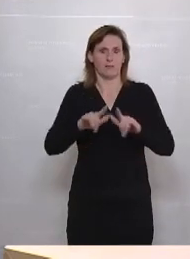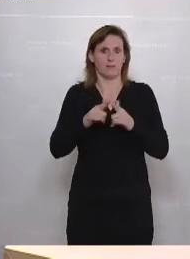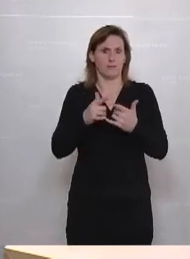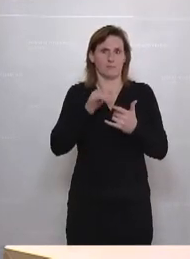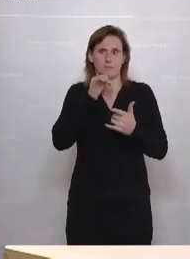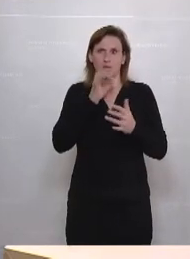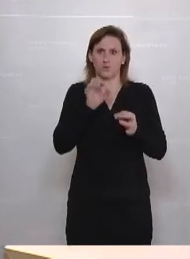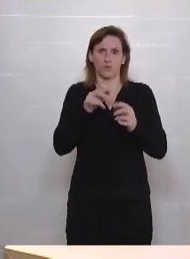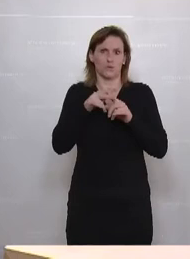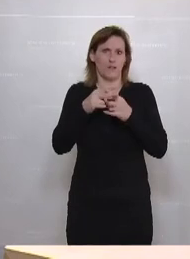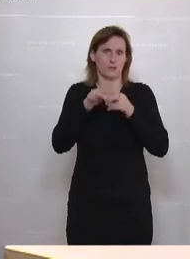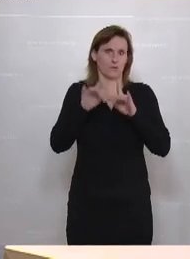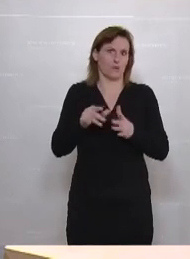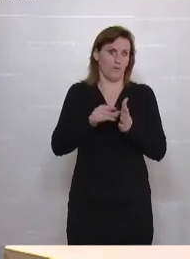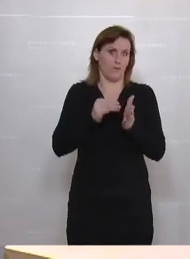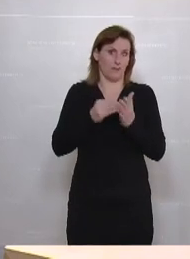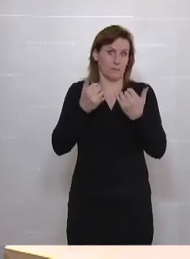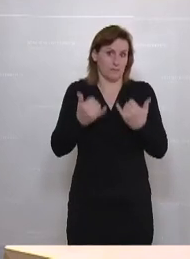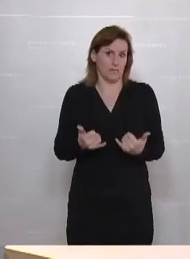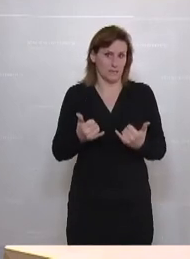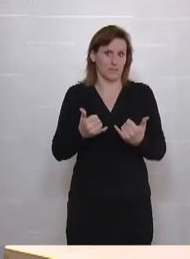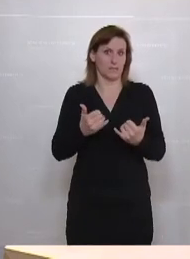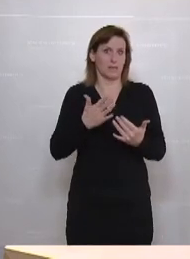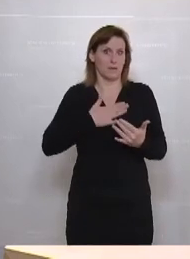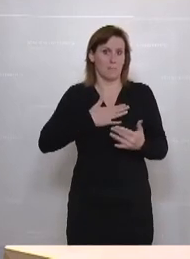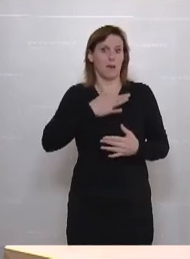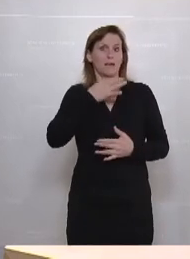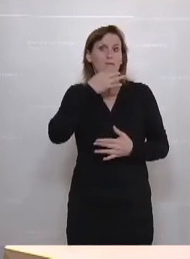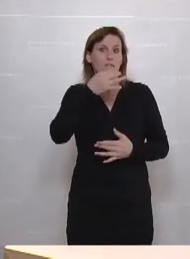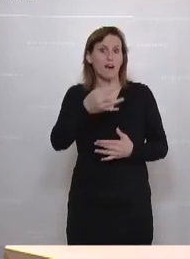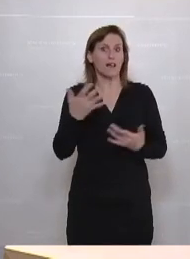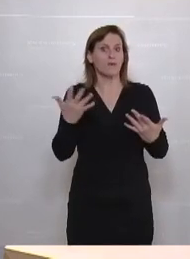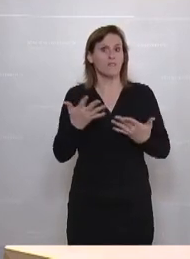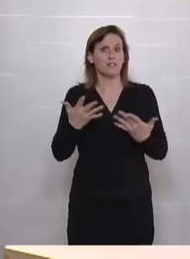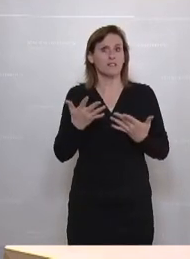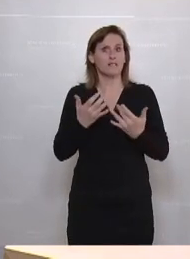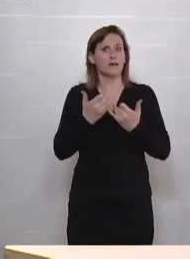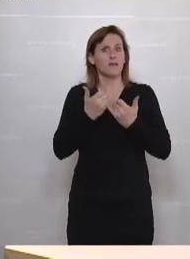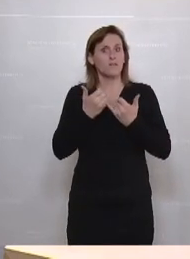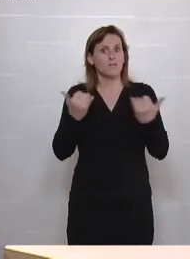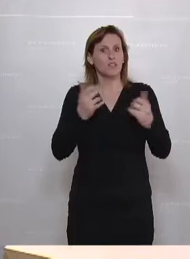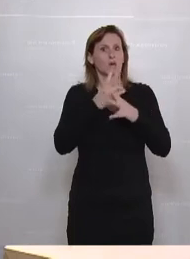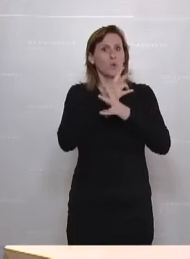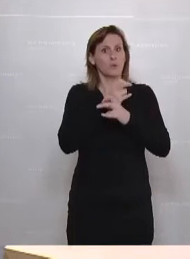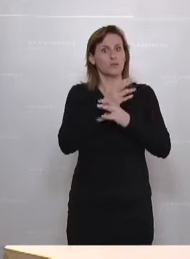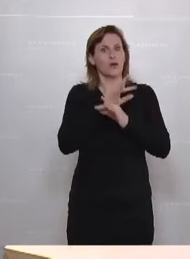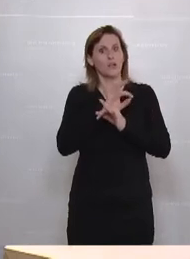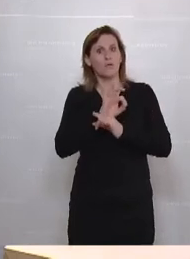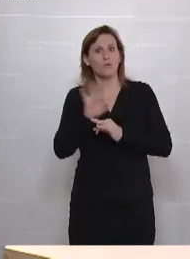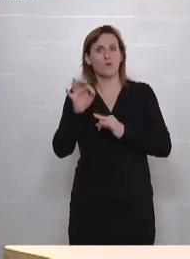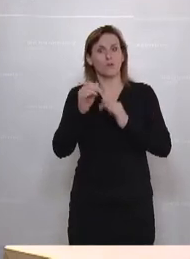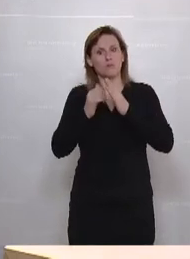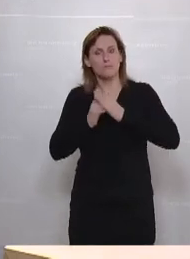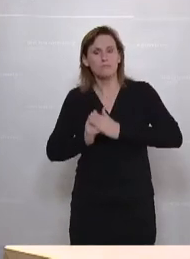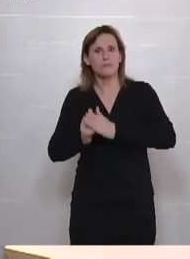Also jetzt einmal die grundsätzliche Frage, wie kann Österreich einen Beitrag dazu leisten, dass